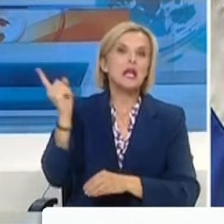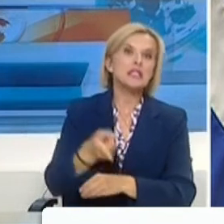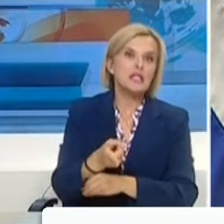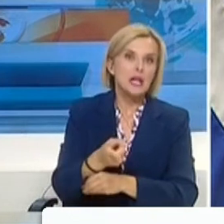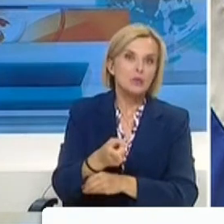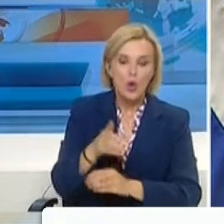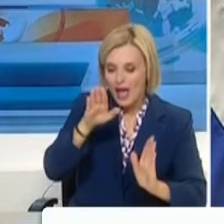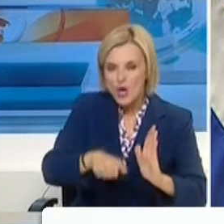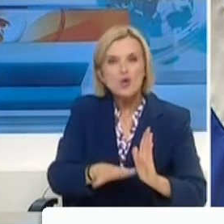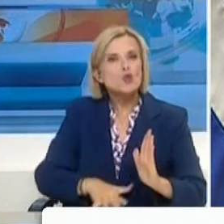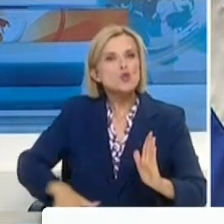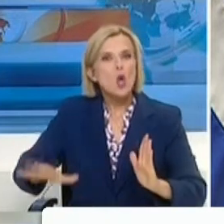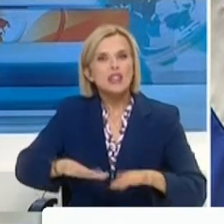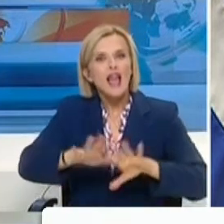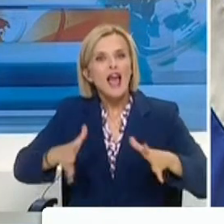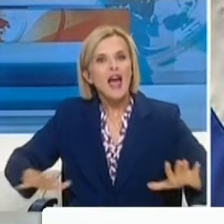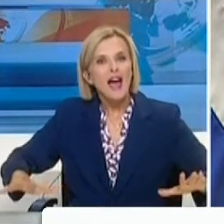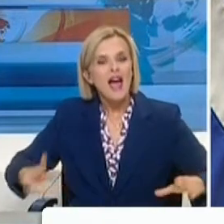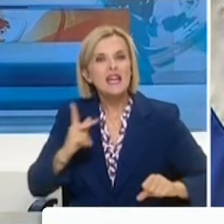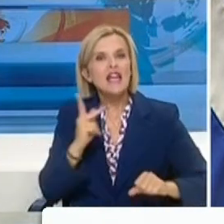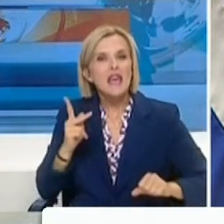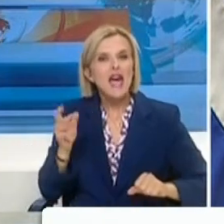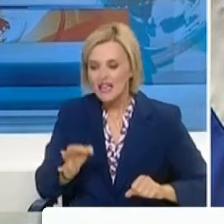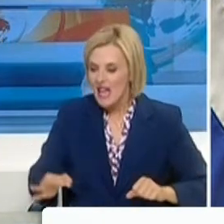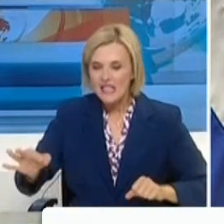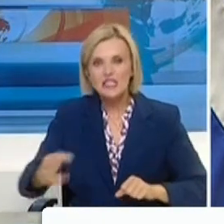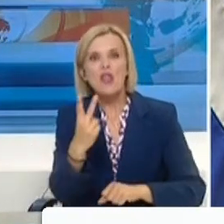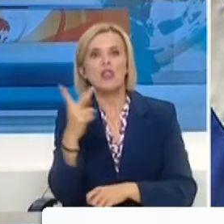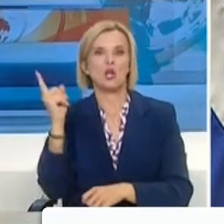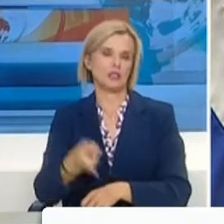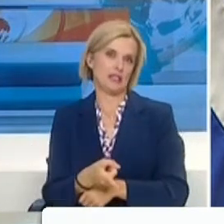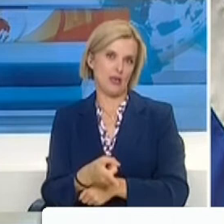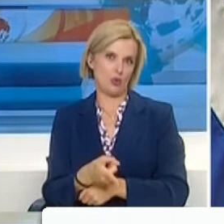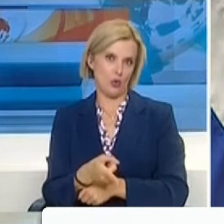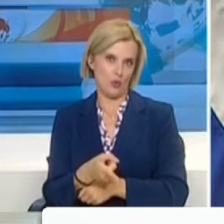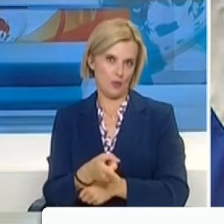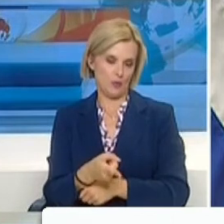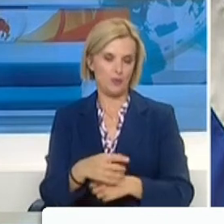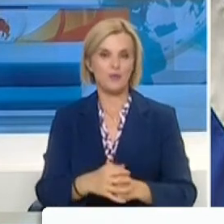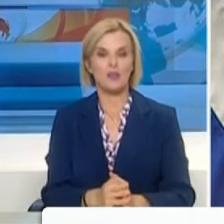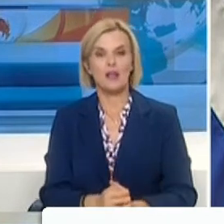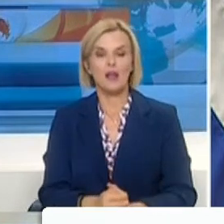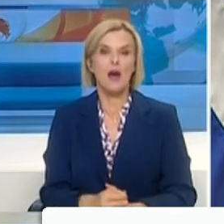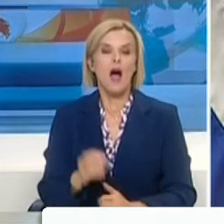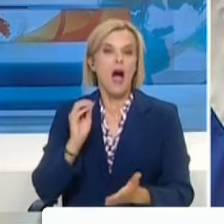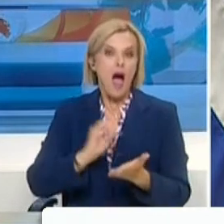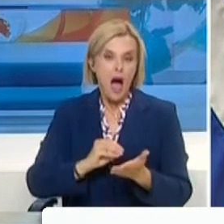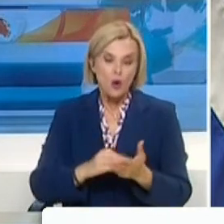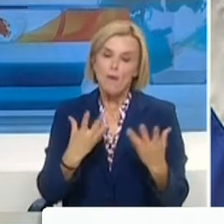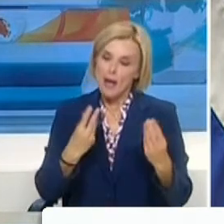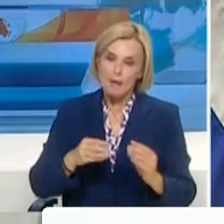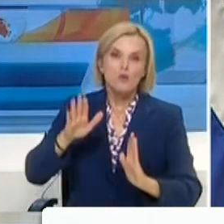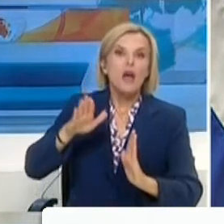νησιά 2%. Στη μελέτη της Ισπανίας διαπιστώθηκε υποδιάγνωση της νόσου κατά 10 φορές. Αλλά δυστυχώς ακόμη χαμηλά